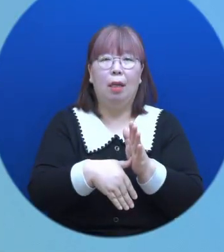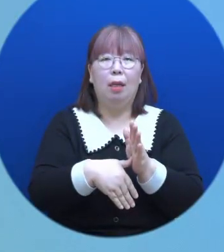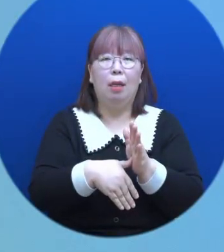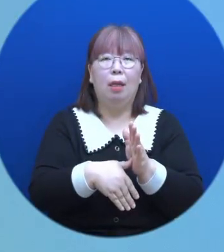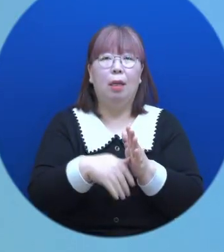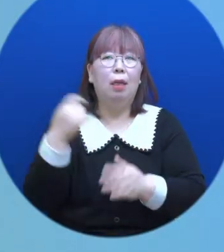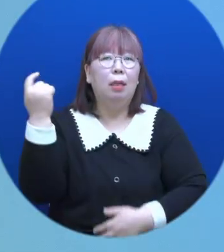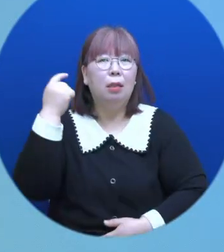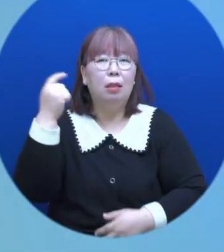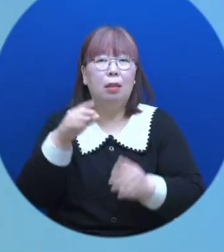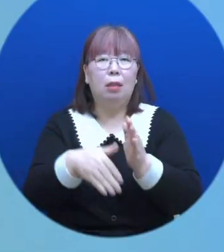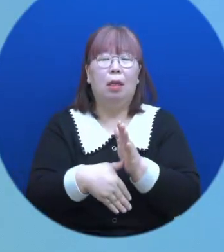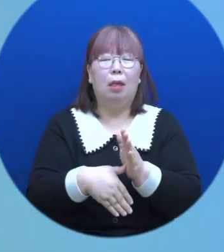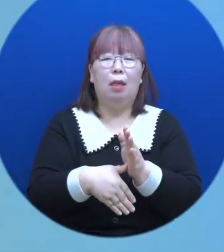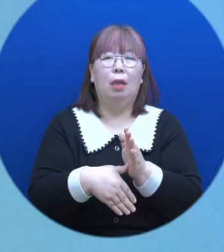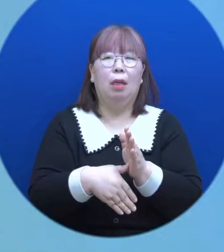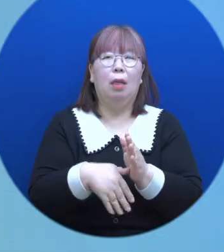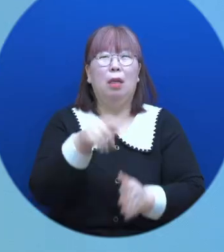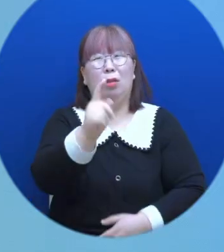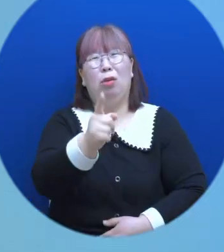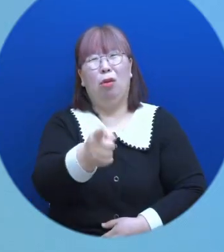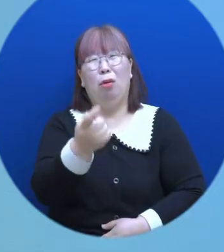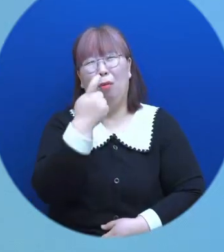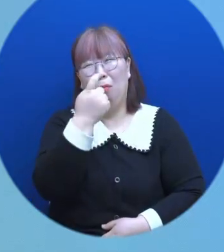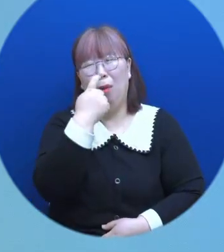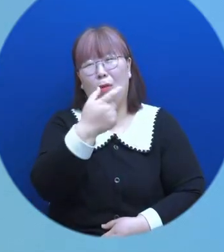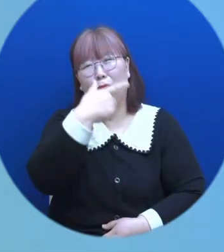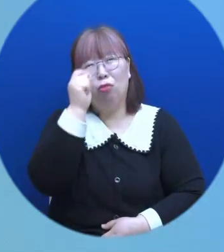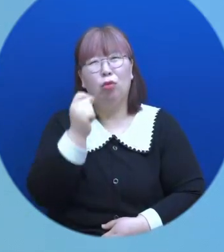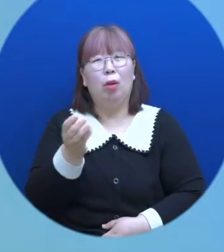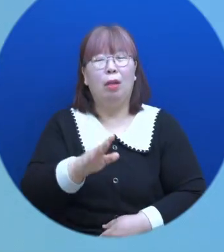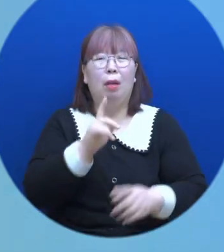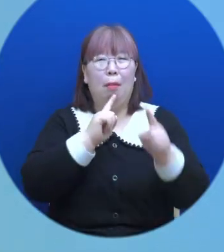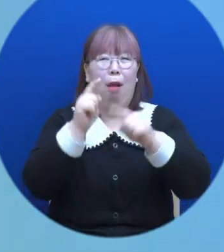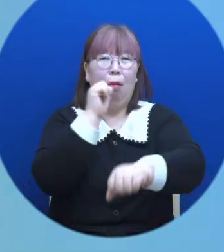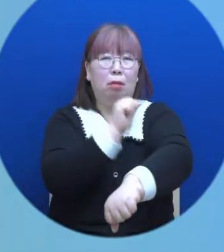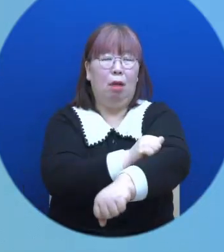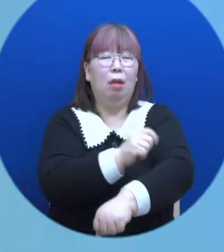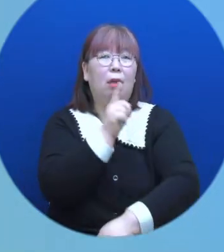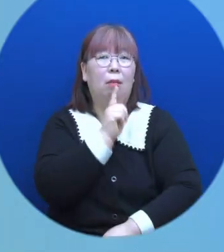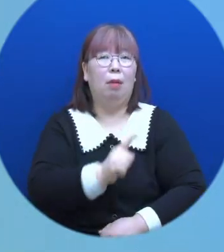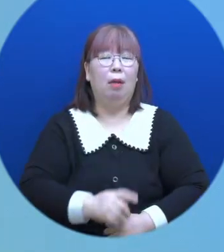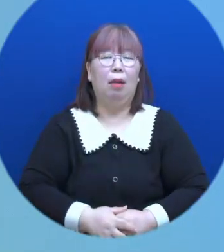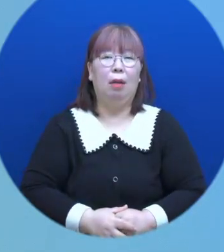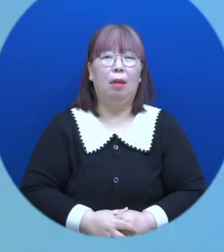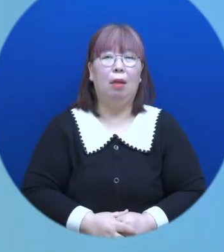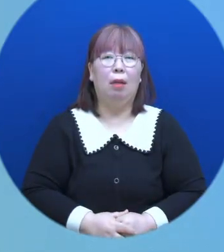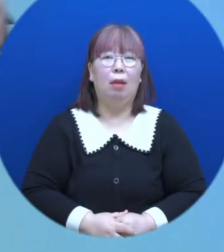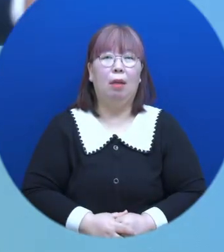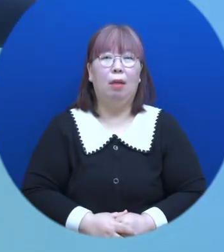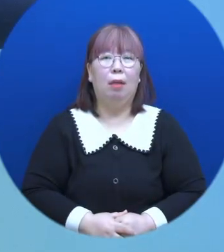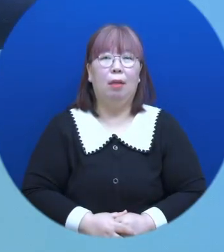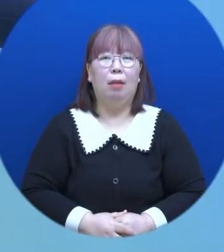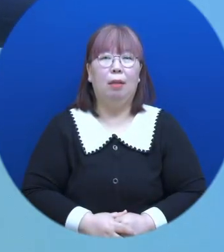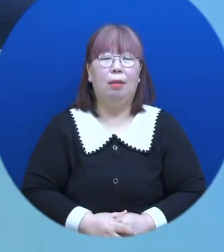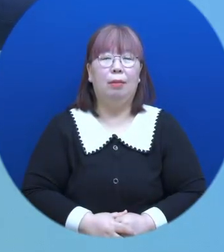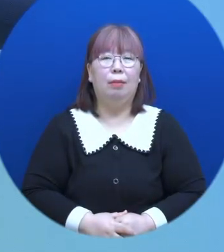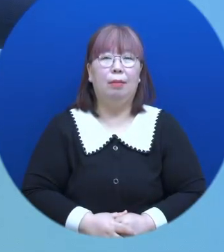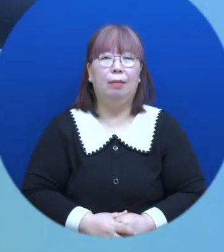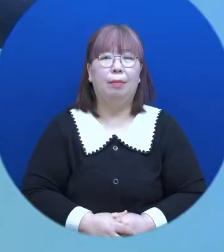이야기를 듣고 뭐라고 그래요? 배우지 못했는데 말은 잘하네 라고 했던 걸 사도행전에서 보게